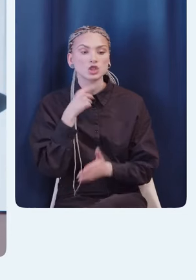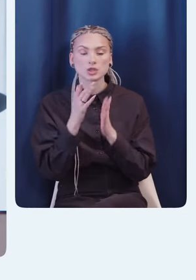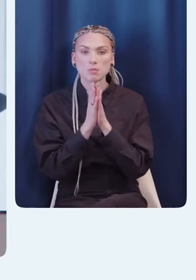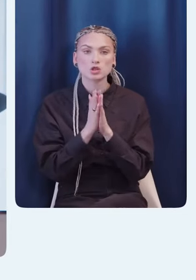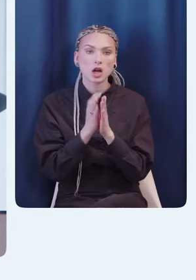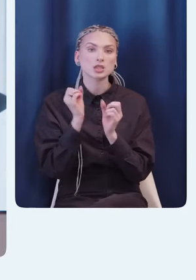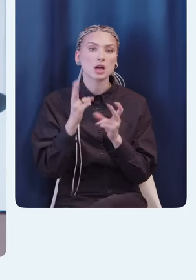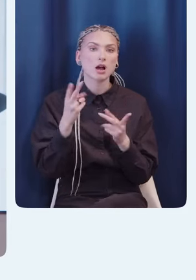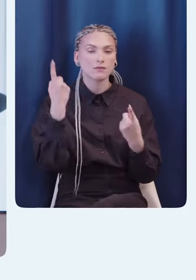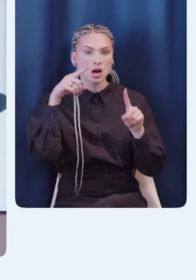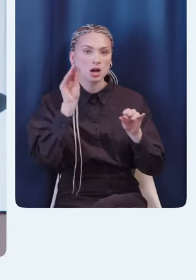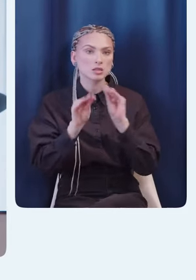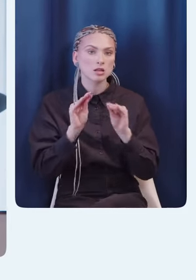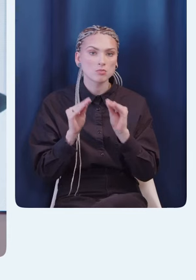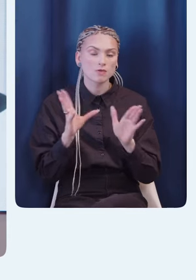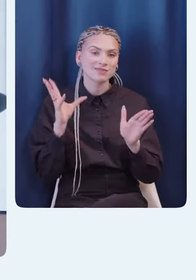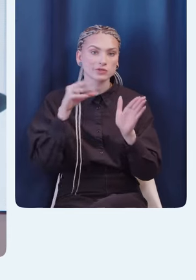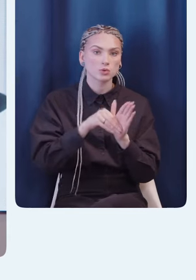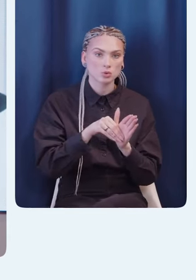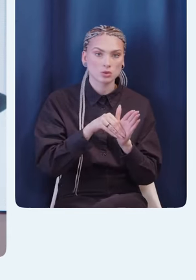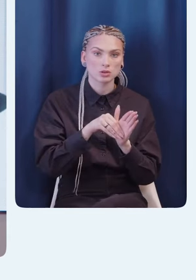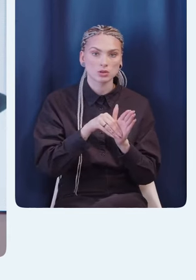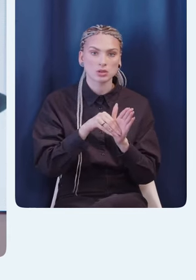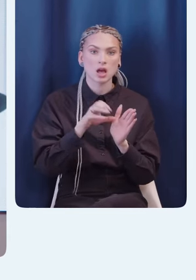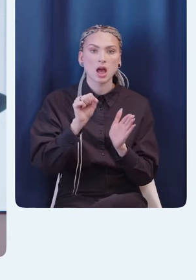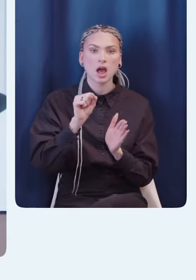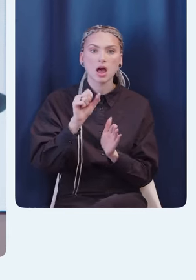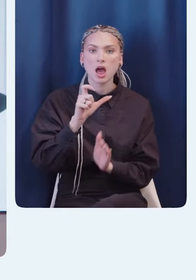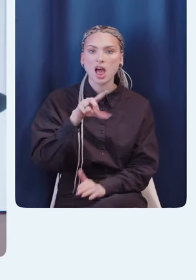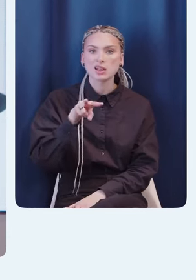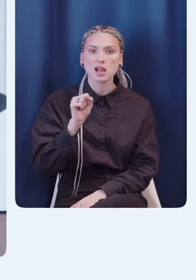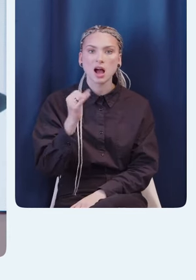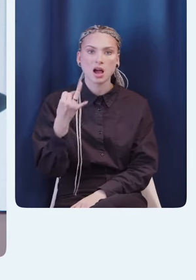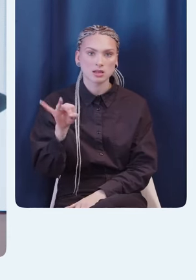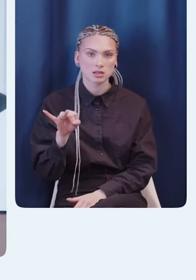в процесс разработки встроен процесс LI?